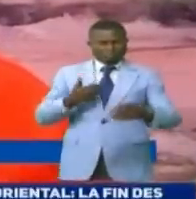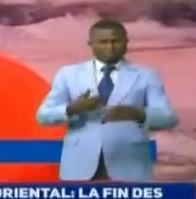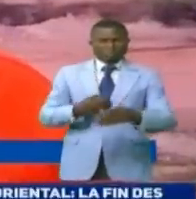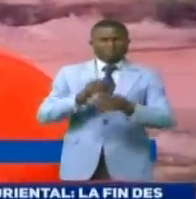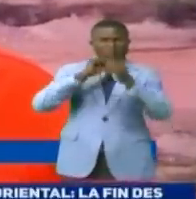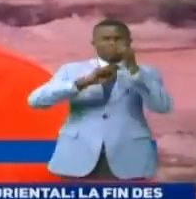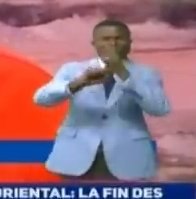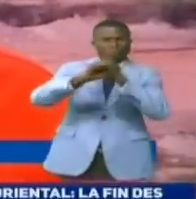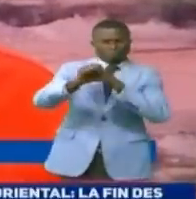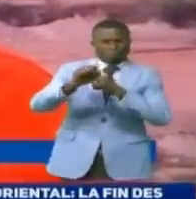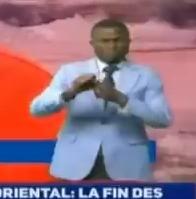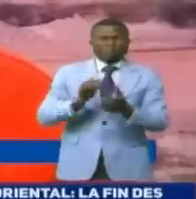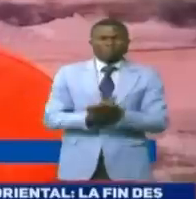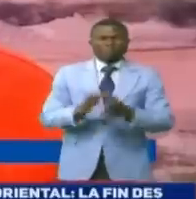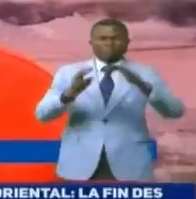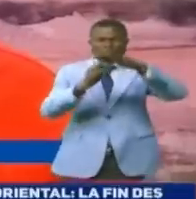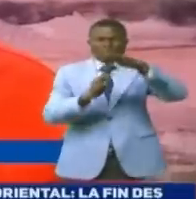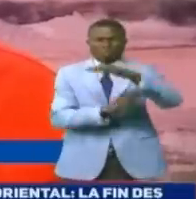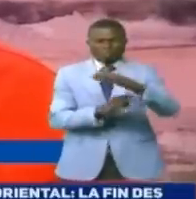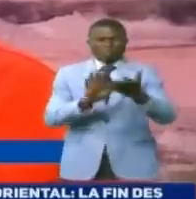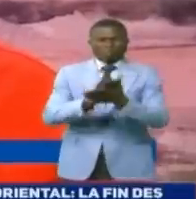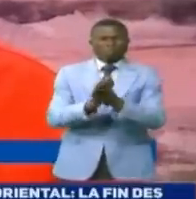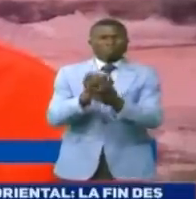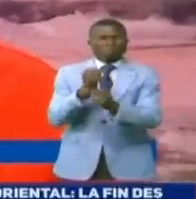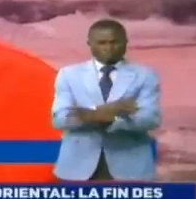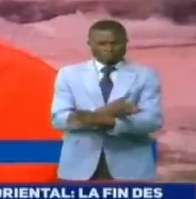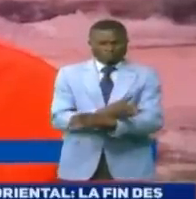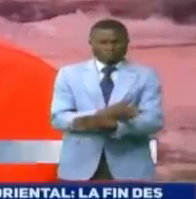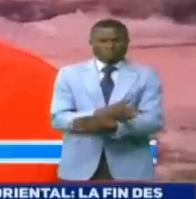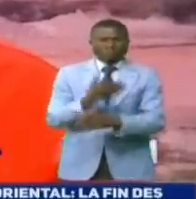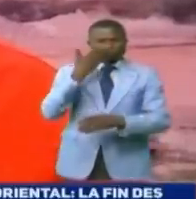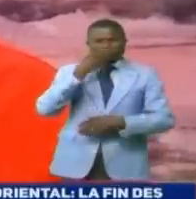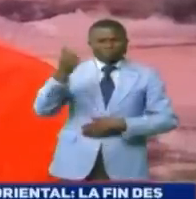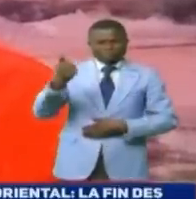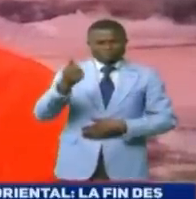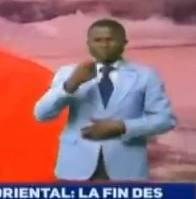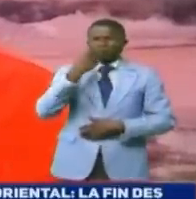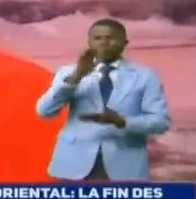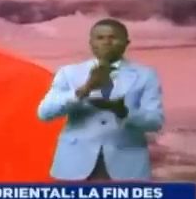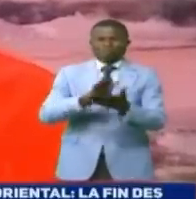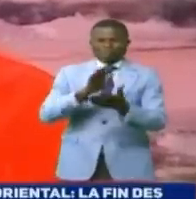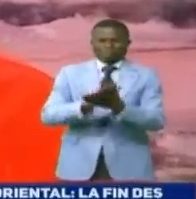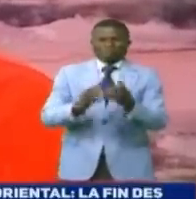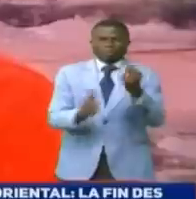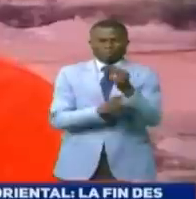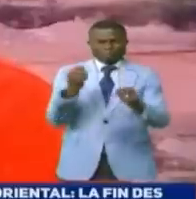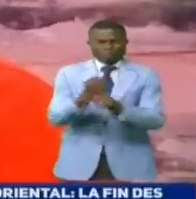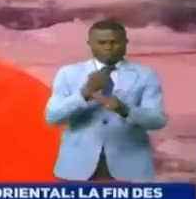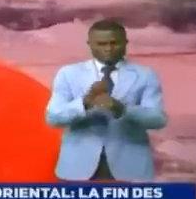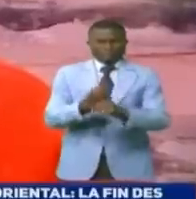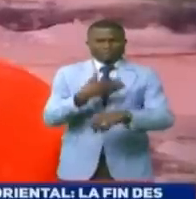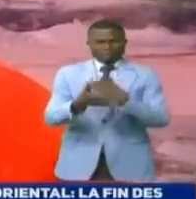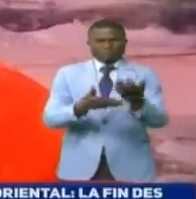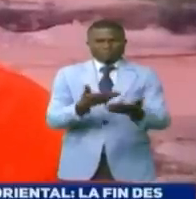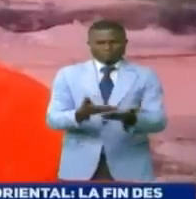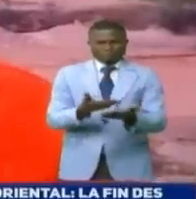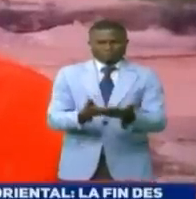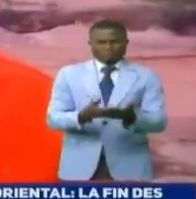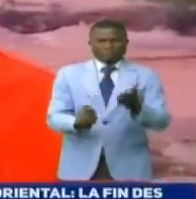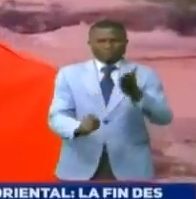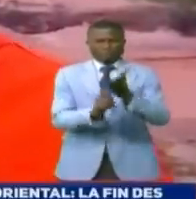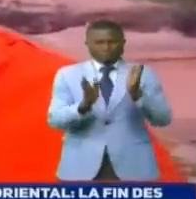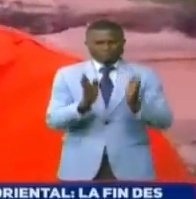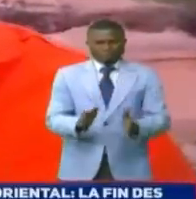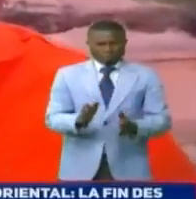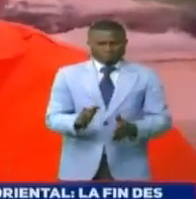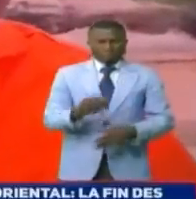campagne, donc le pont sera fin prêt, donc c'est une bonne chose. Et je remercie les ingénieurs qui étaient sur le terrain ici pour le travail abattu. Et techniquement, vraiment,